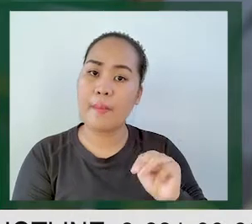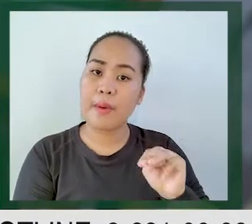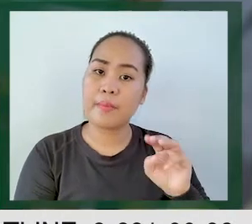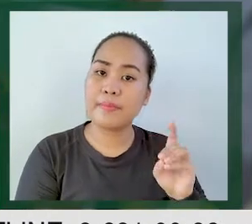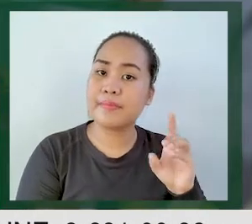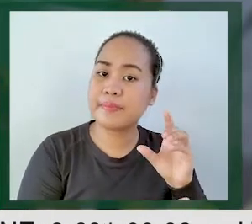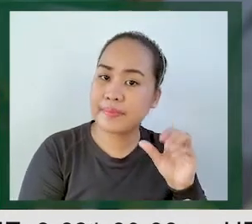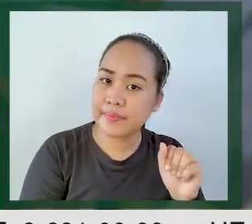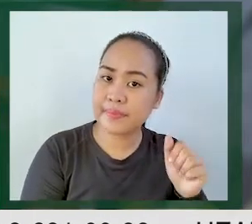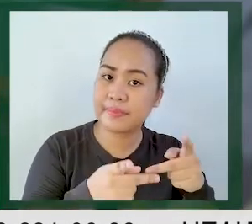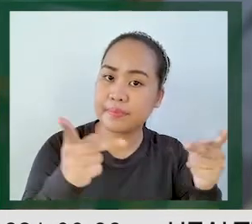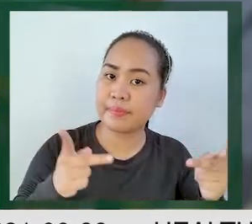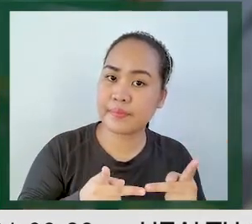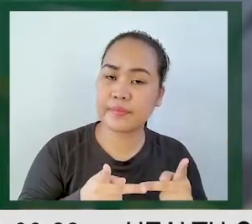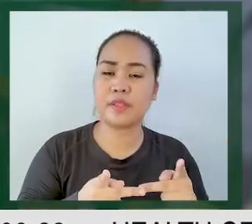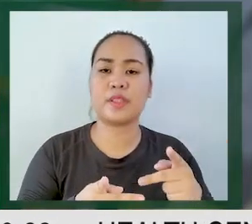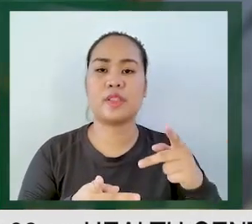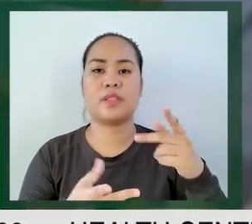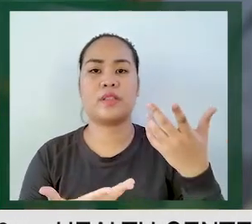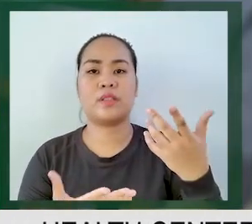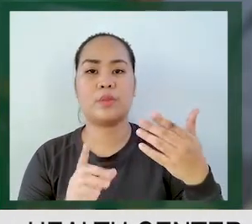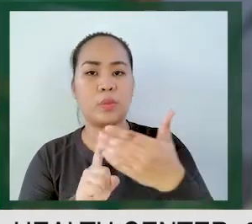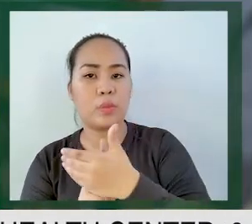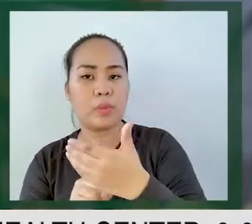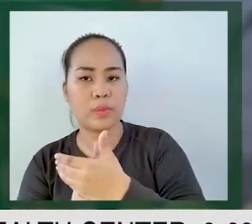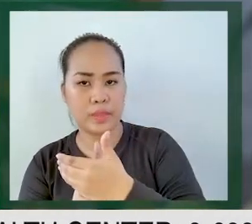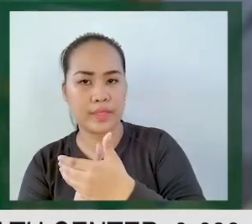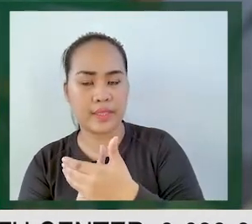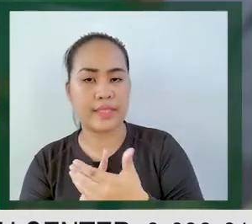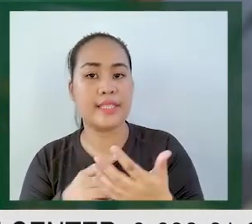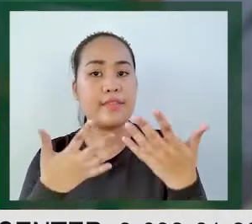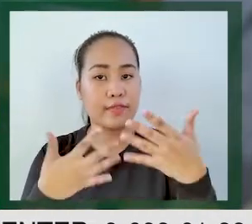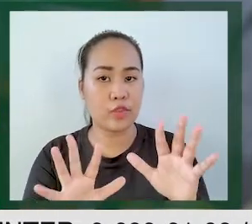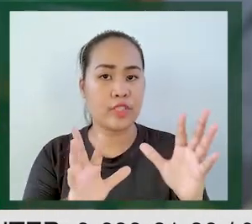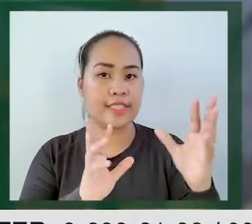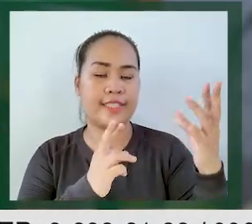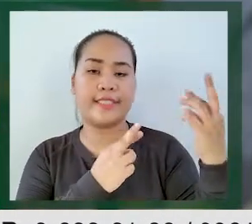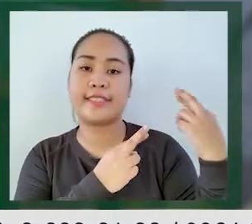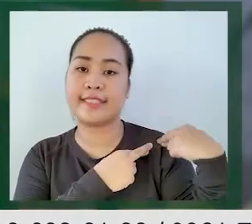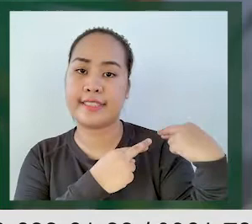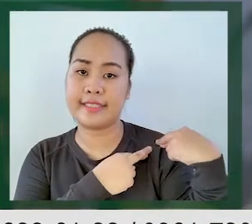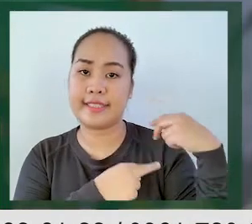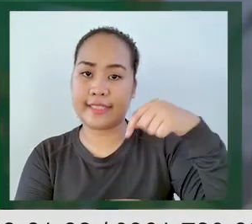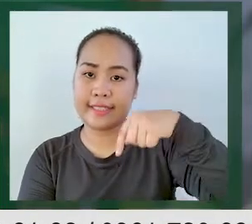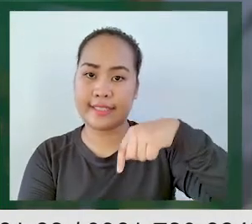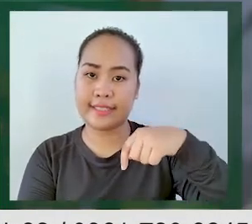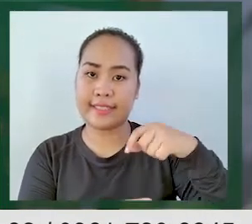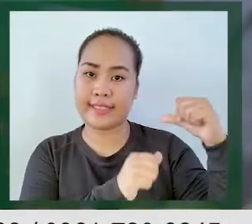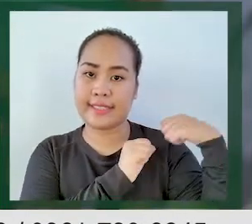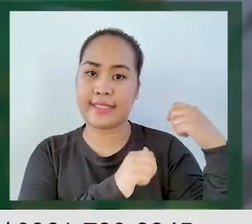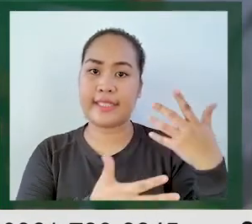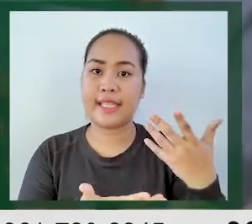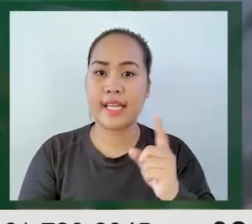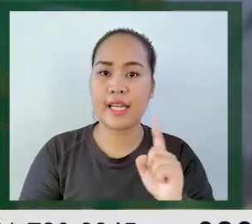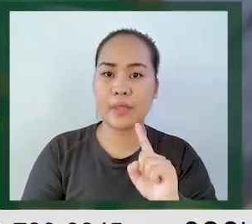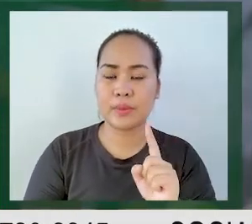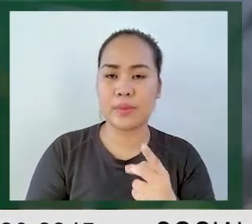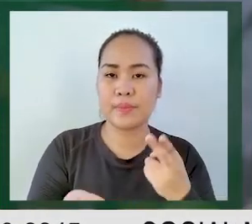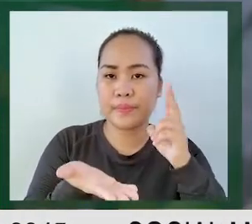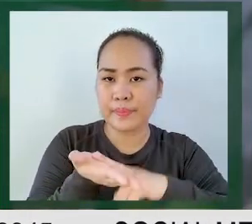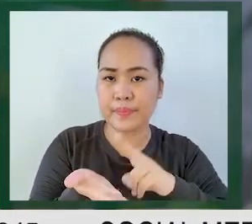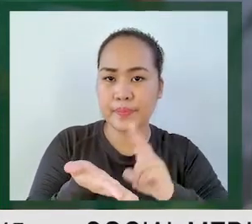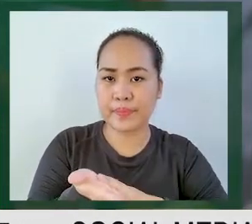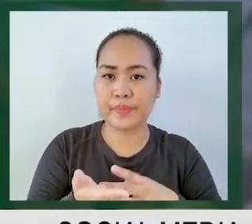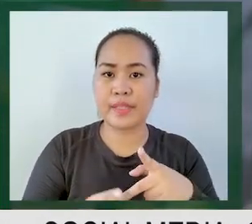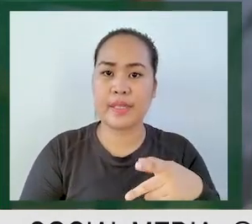San Antonio as one of the official, no, na transportation nitong mga discharged patients. And so far,